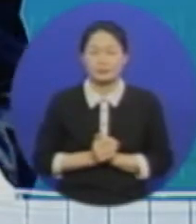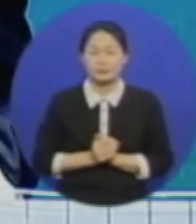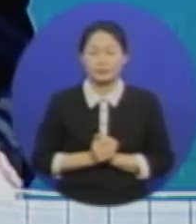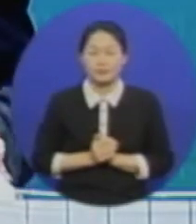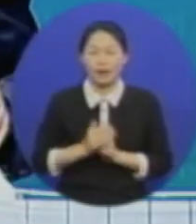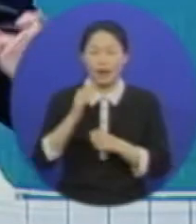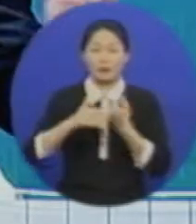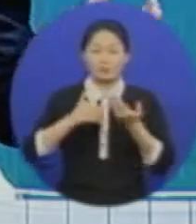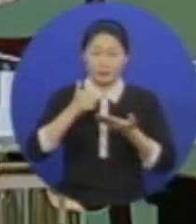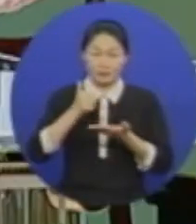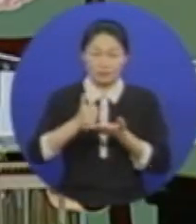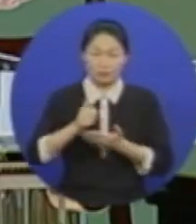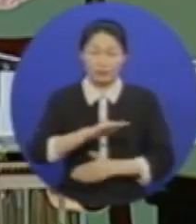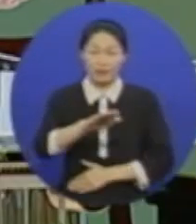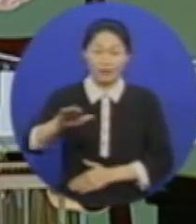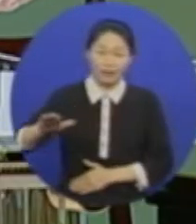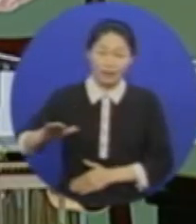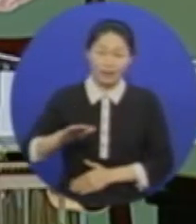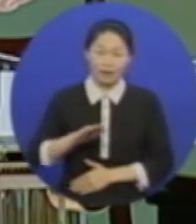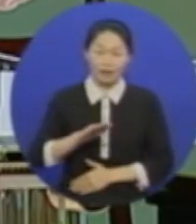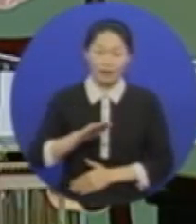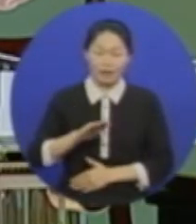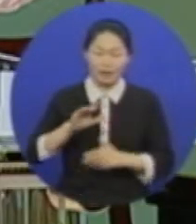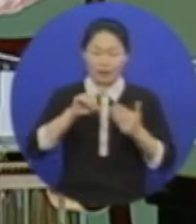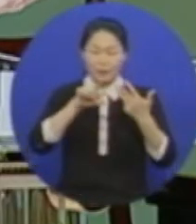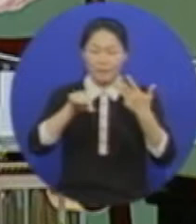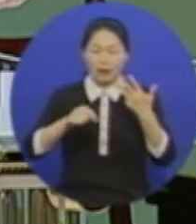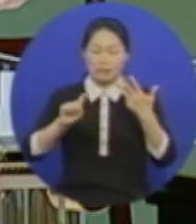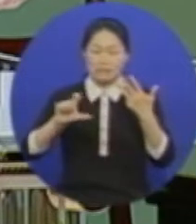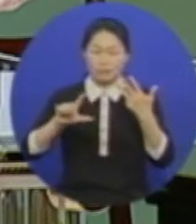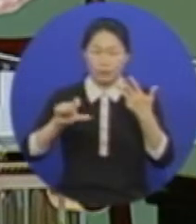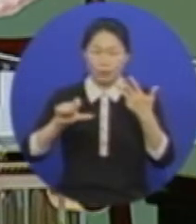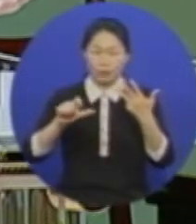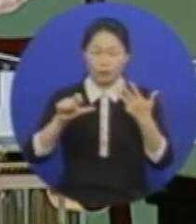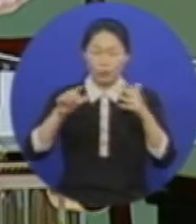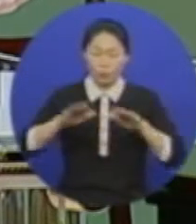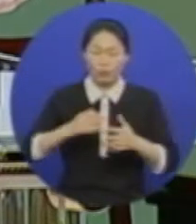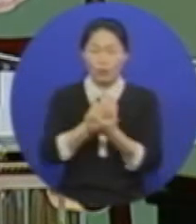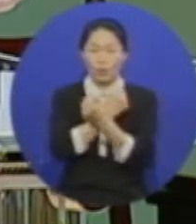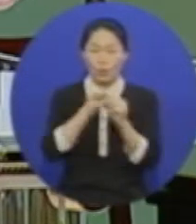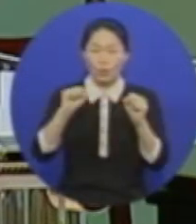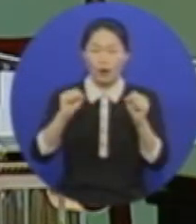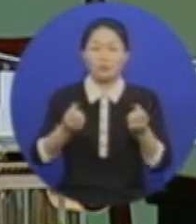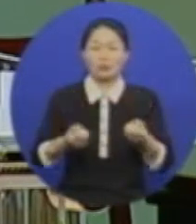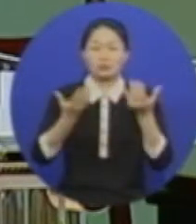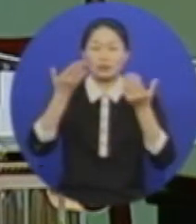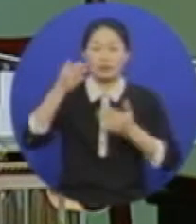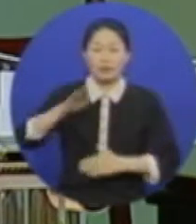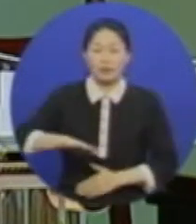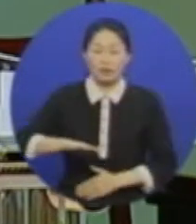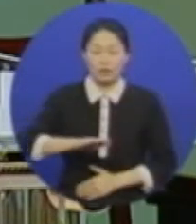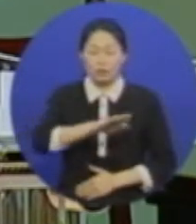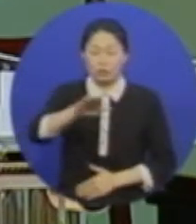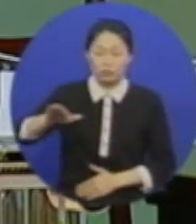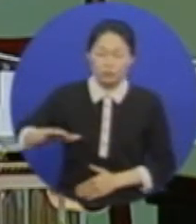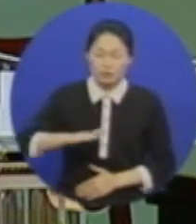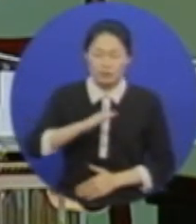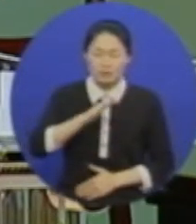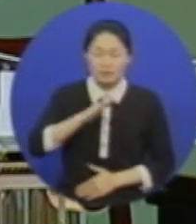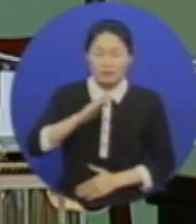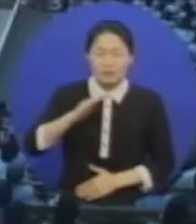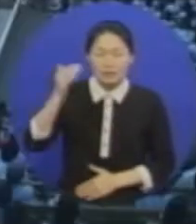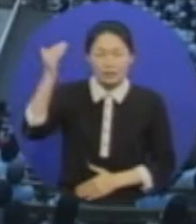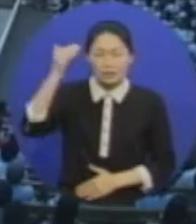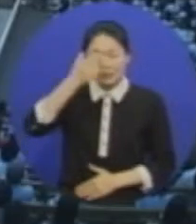하나님께서 우리에게 8월 15일 오늘 광복절인 데 정말 우리 기독교인들이 나라를